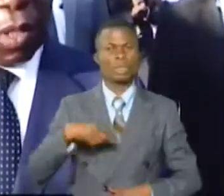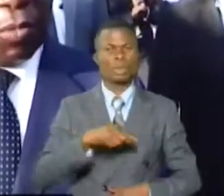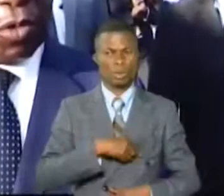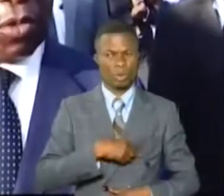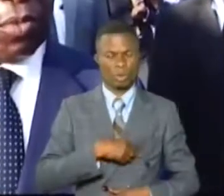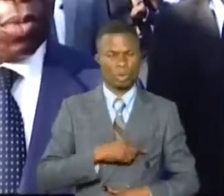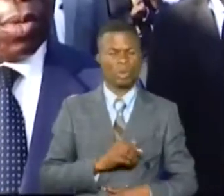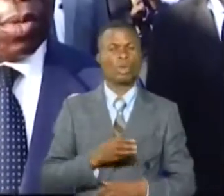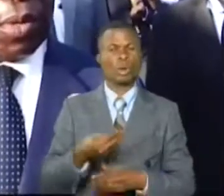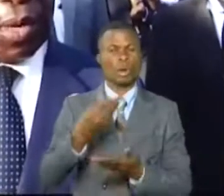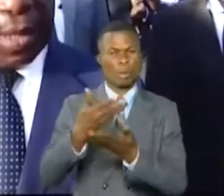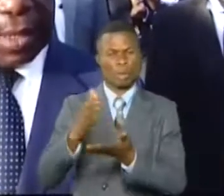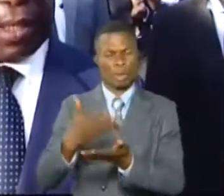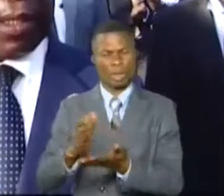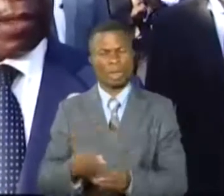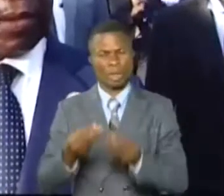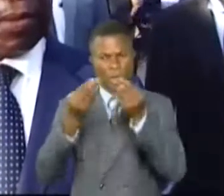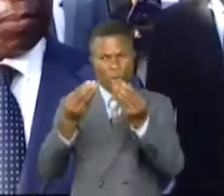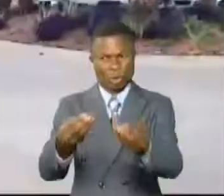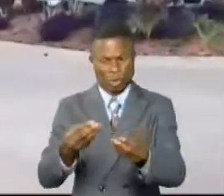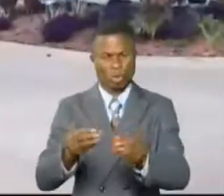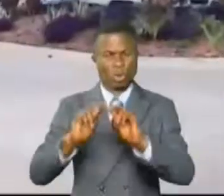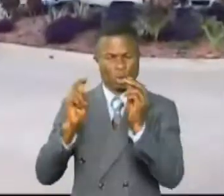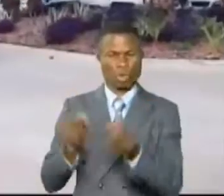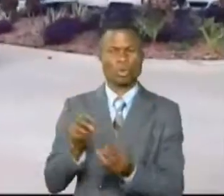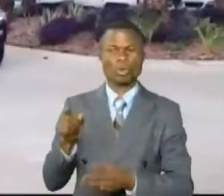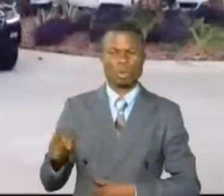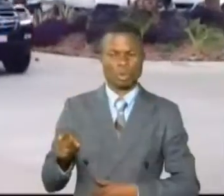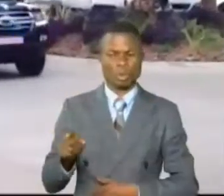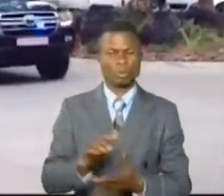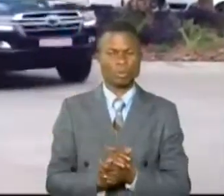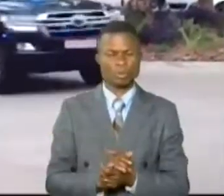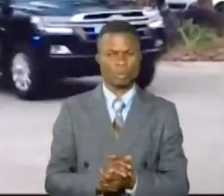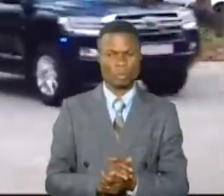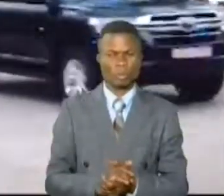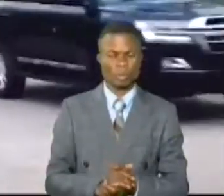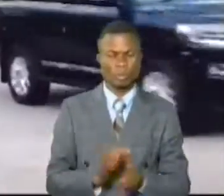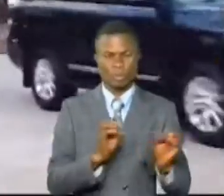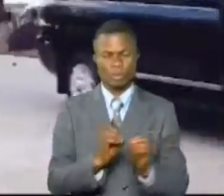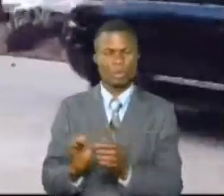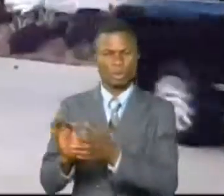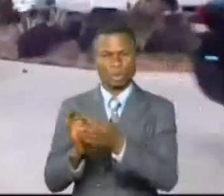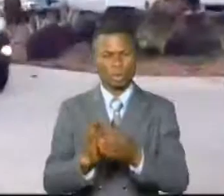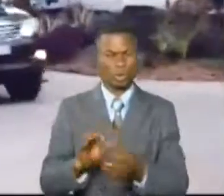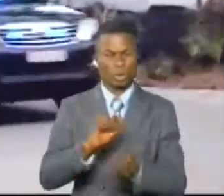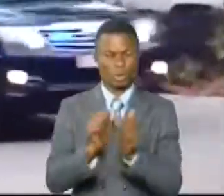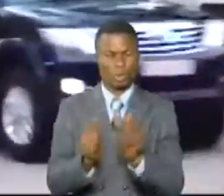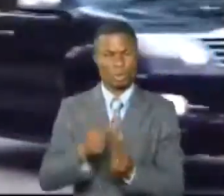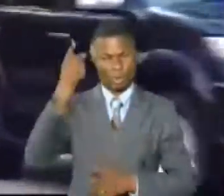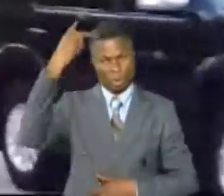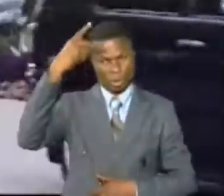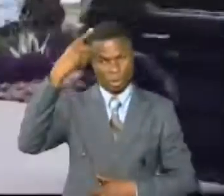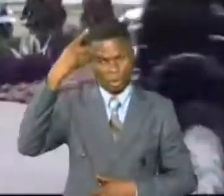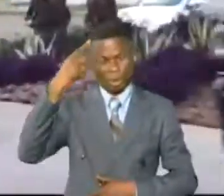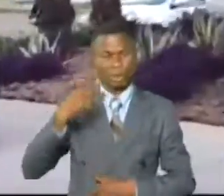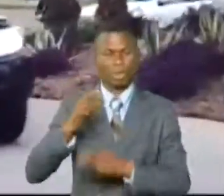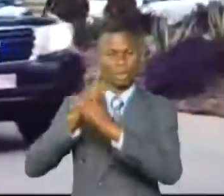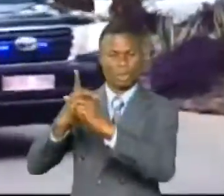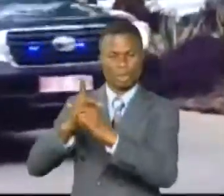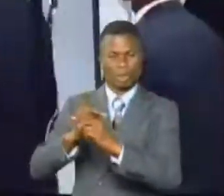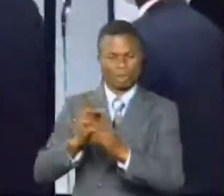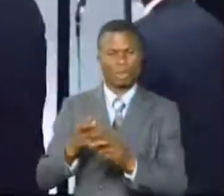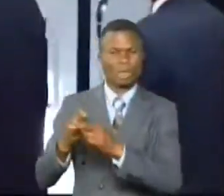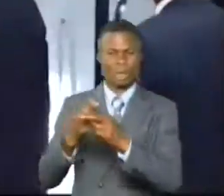notre contribution à la SADC. La Troïka de l'organe de coopération en matière de politique, défense et sécurité de la